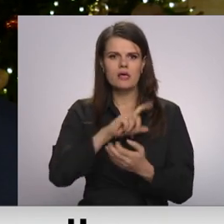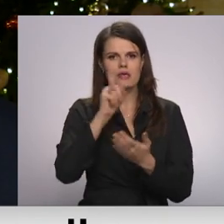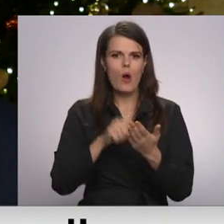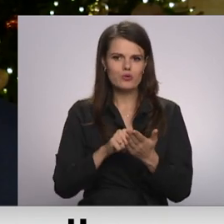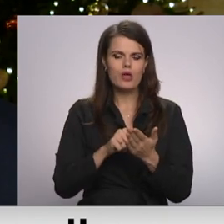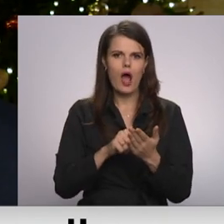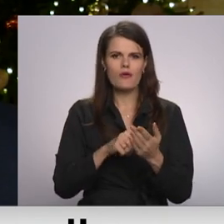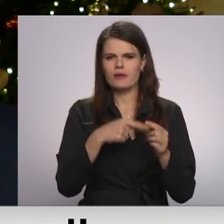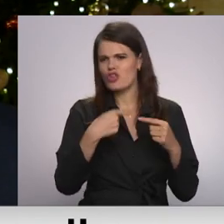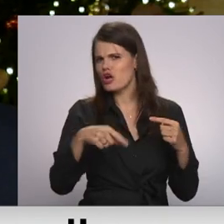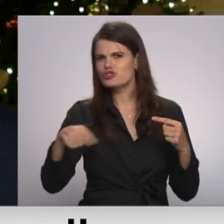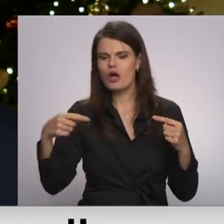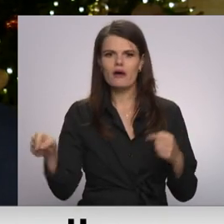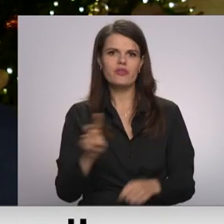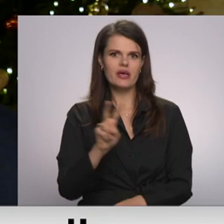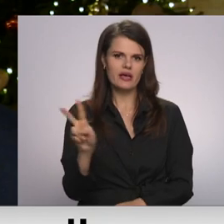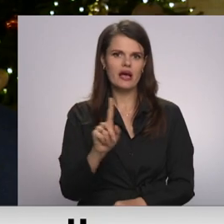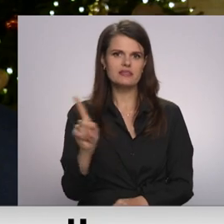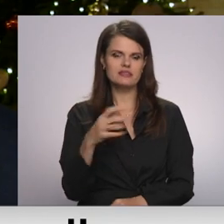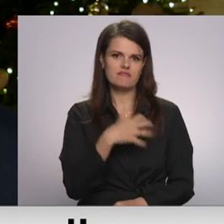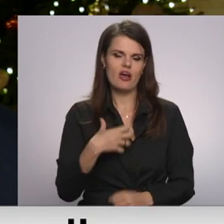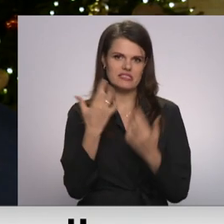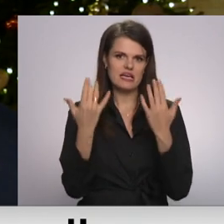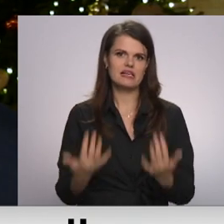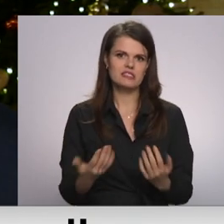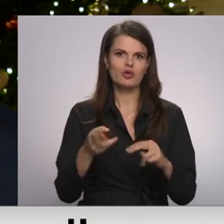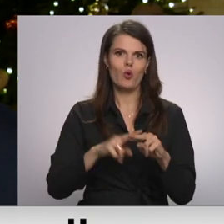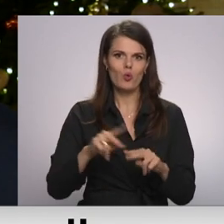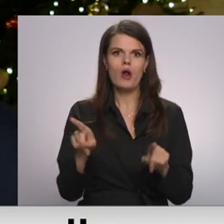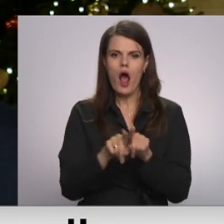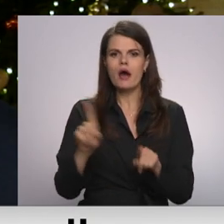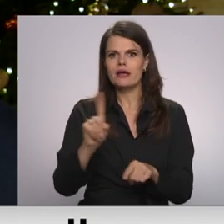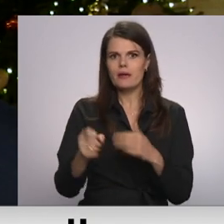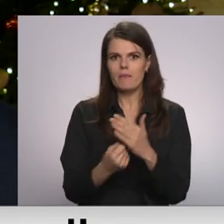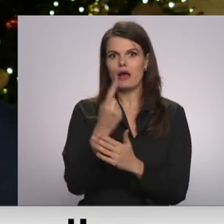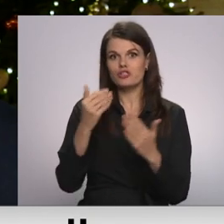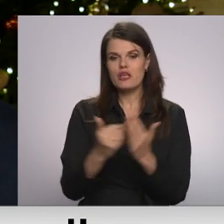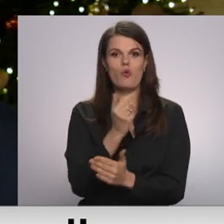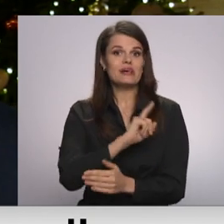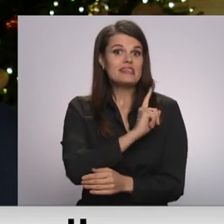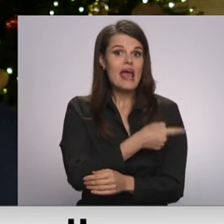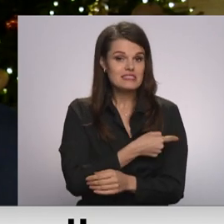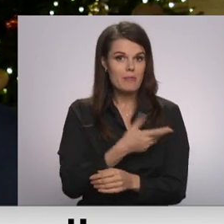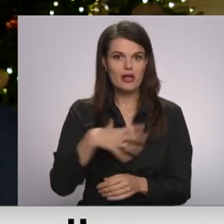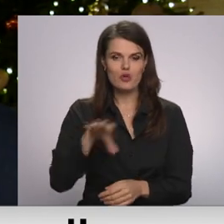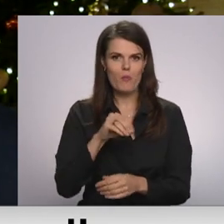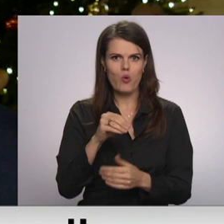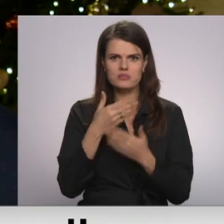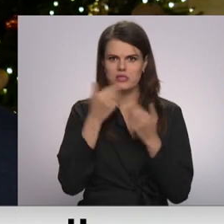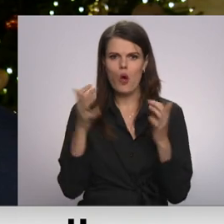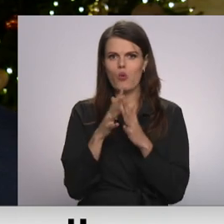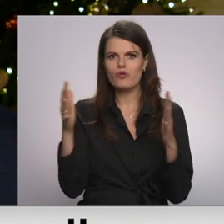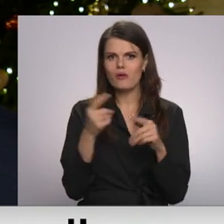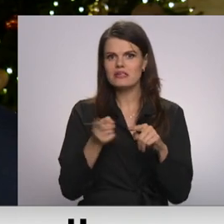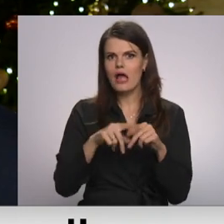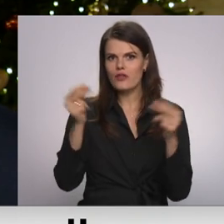jautājumu virkne, kas ir jārisina. Un ir arī parādījušās jaunas iespējas, jo mums nav daudz tādu līgumu,